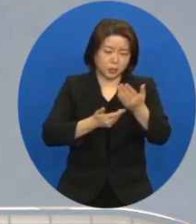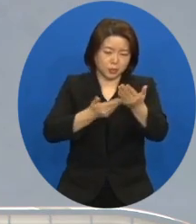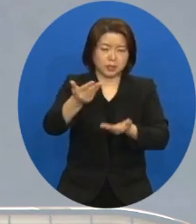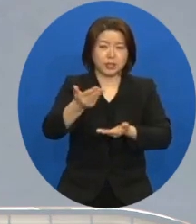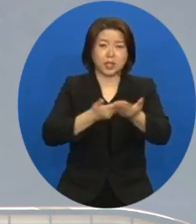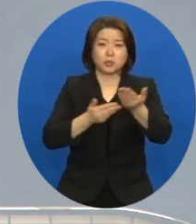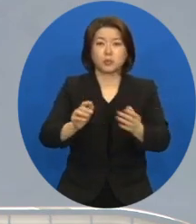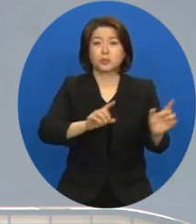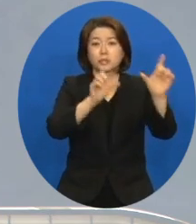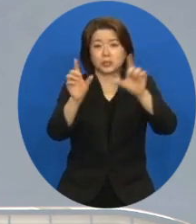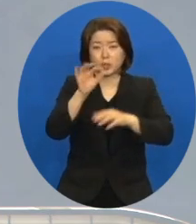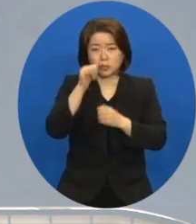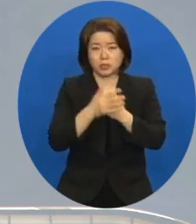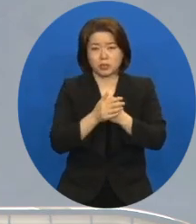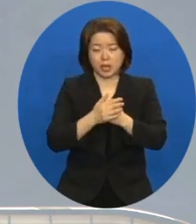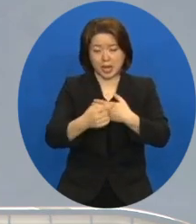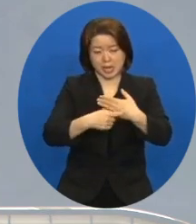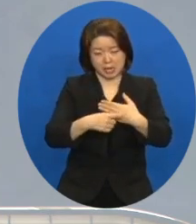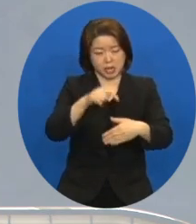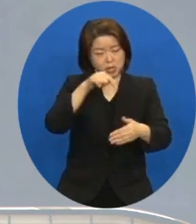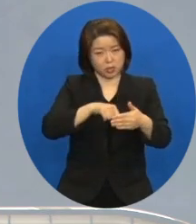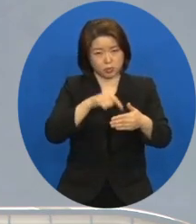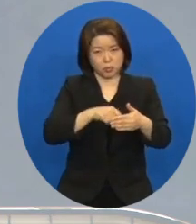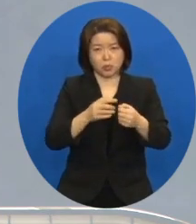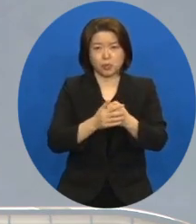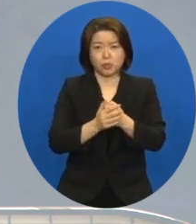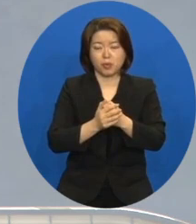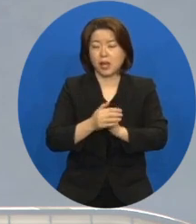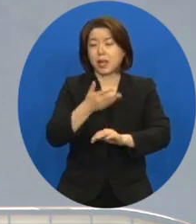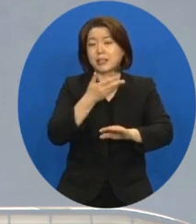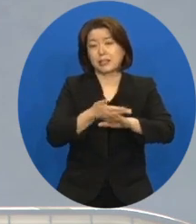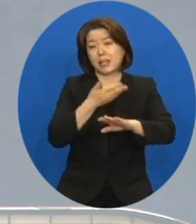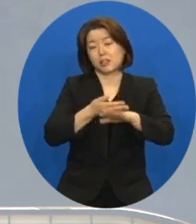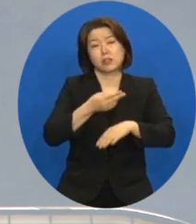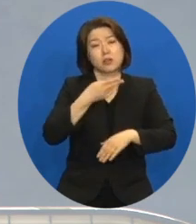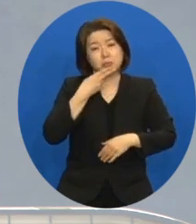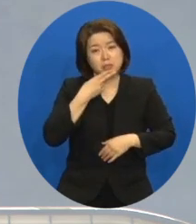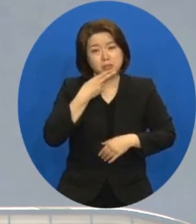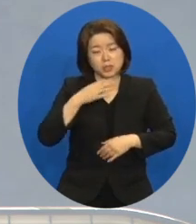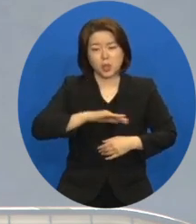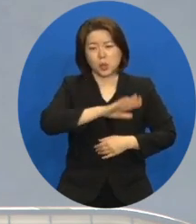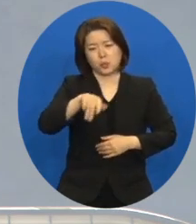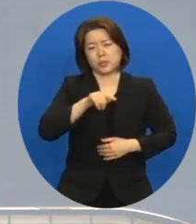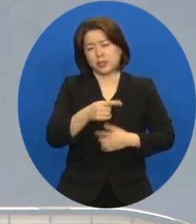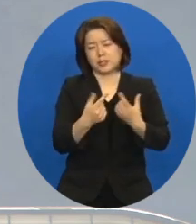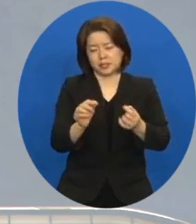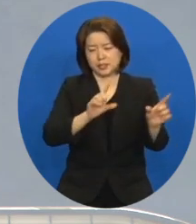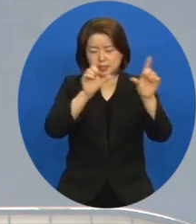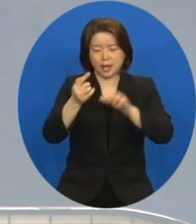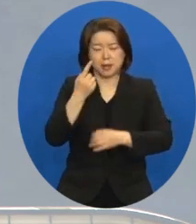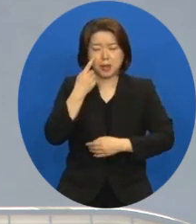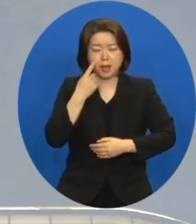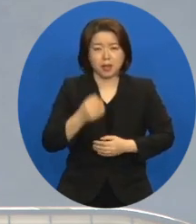살아요. 겉이나 속이나 전혀 다를 바 없이 우리도 그렇게 살아봅시다.